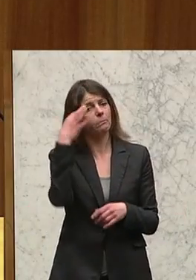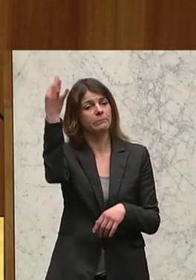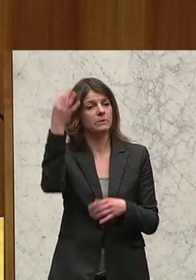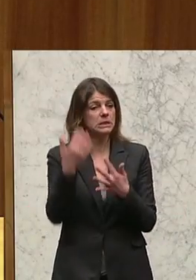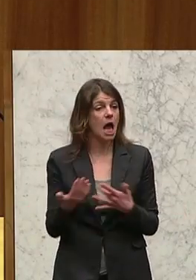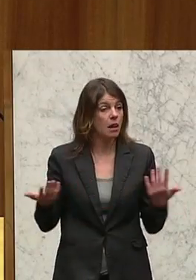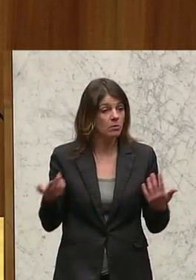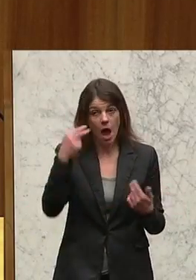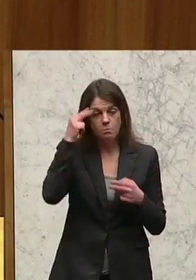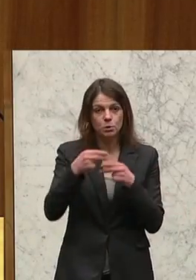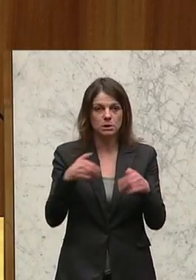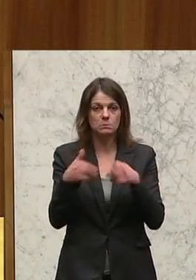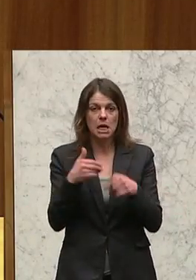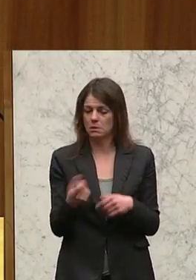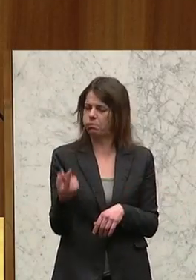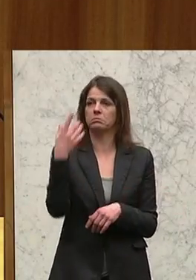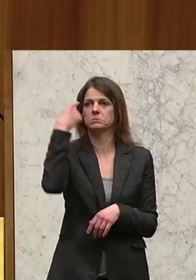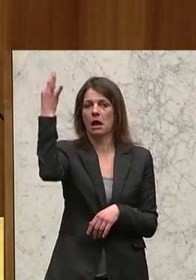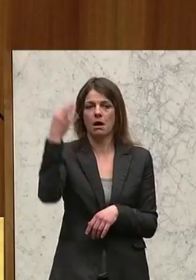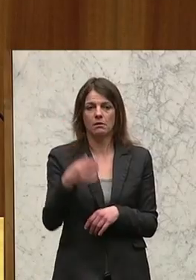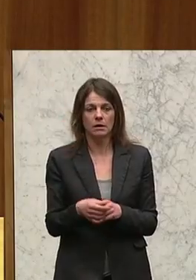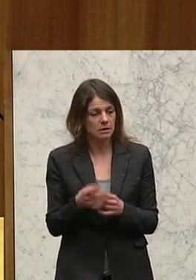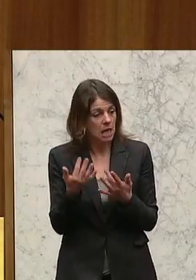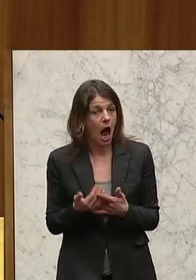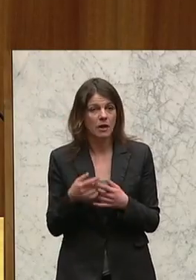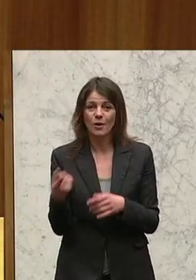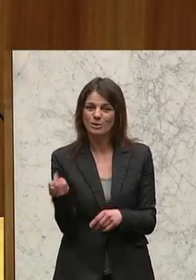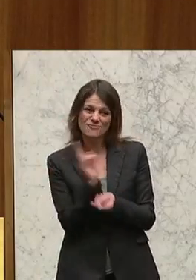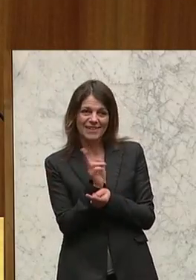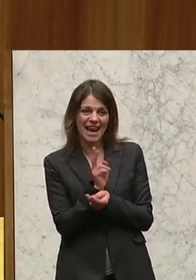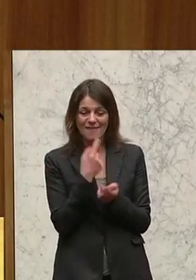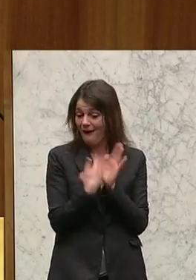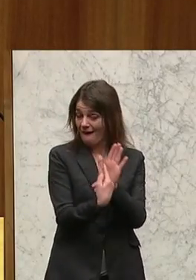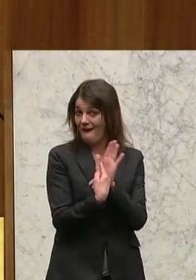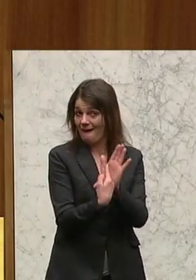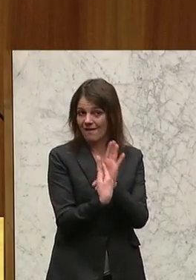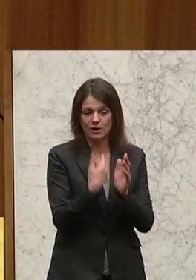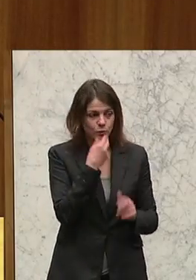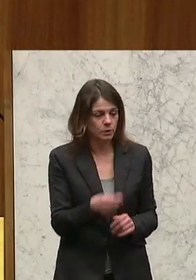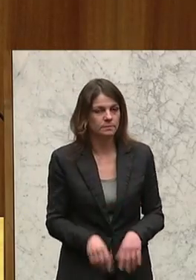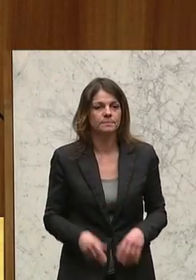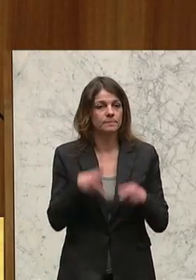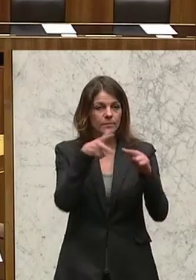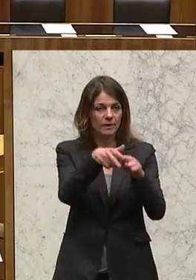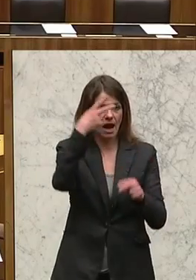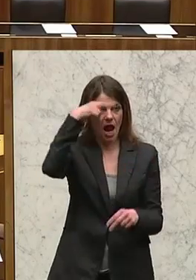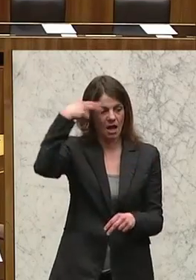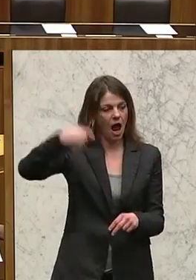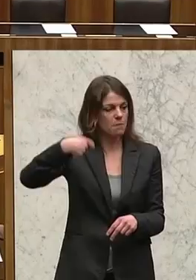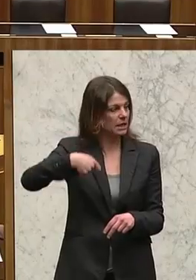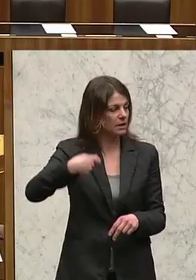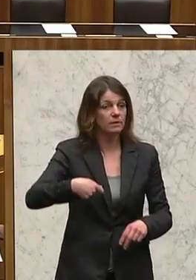Bundesminister. Schnapszahlen, die Sie uns mit Schwindeleien immer wieder verkaufen wollen und die uns weismachen wollen, dass die Bundesregierung